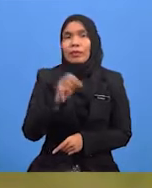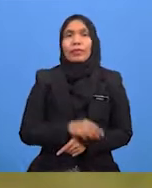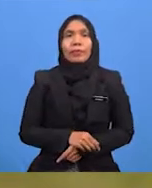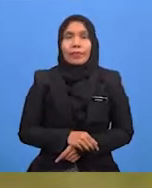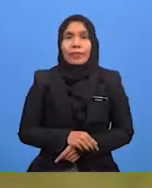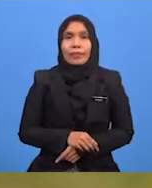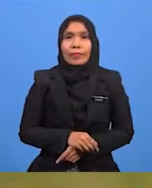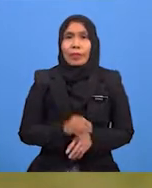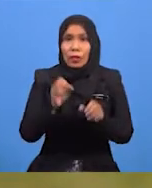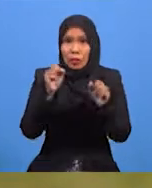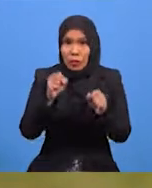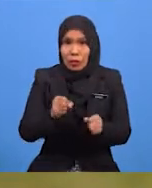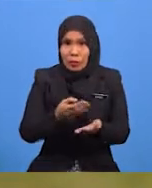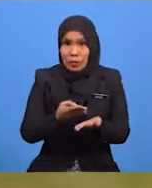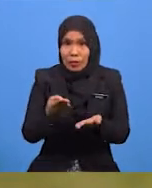abstrak dan konkret ini?